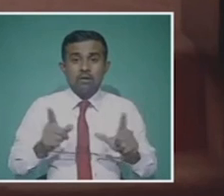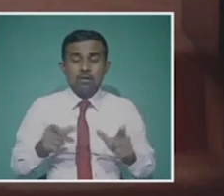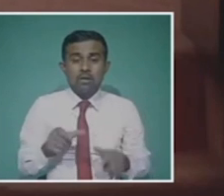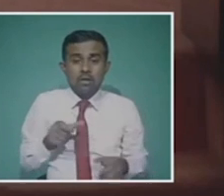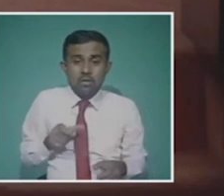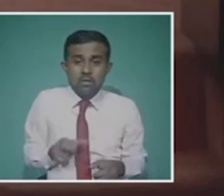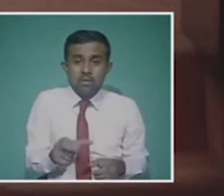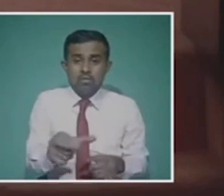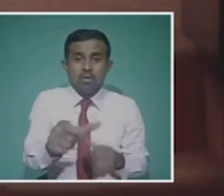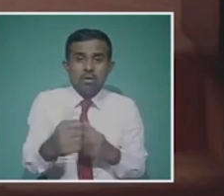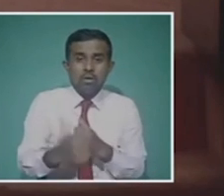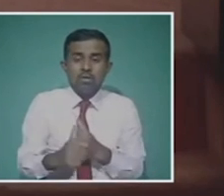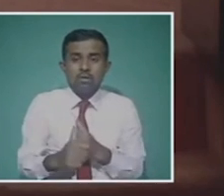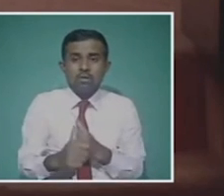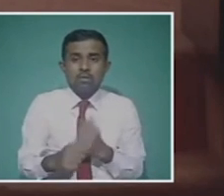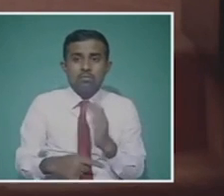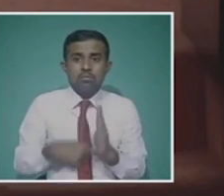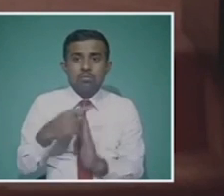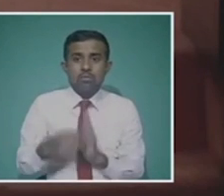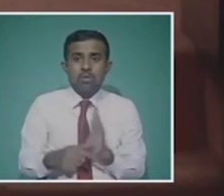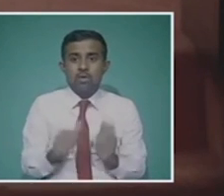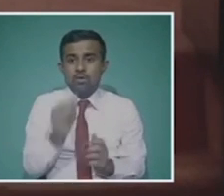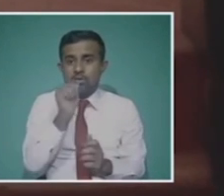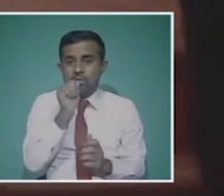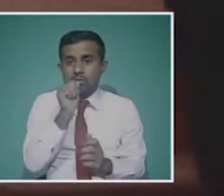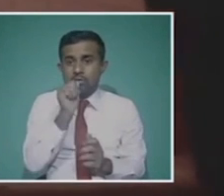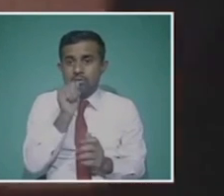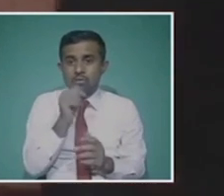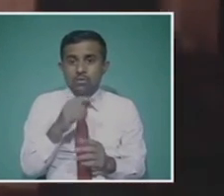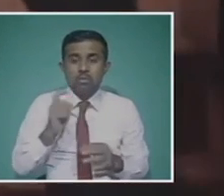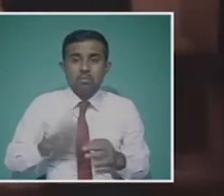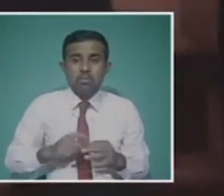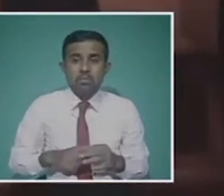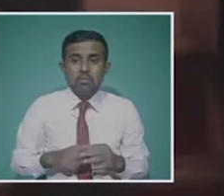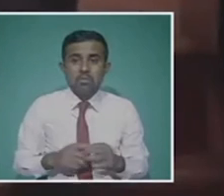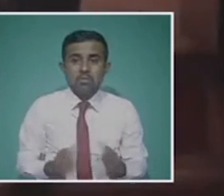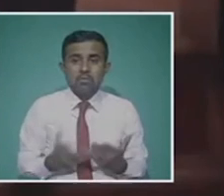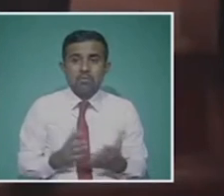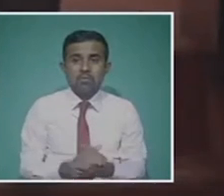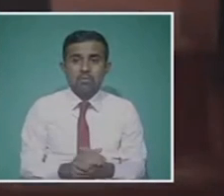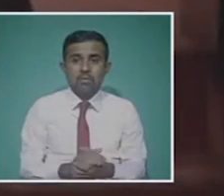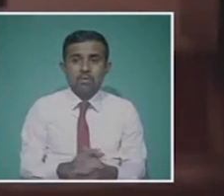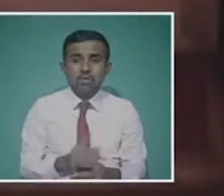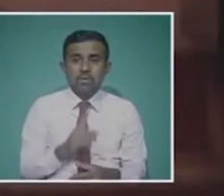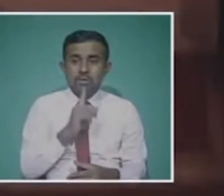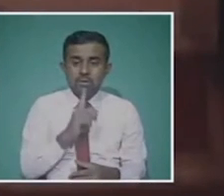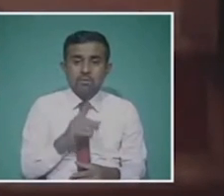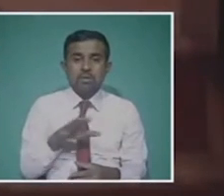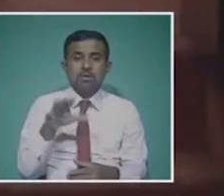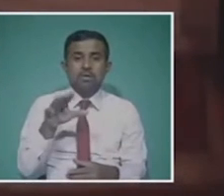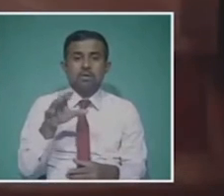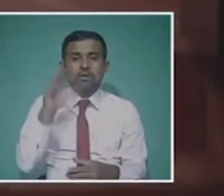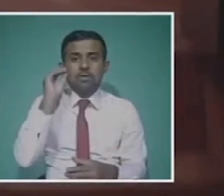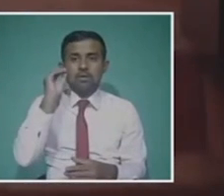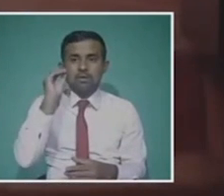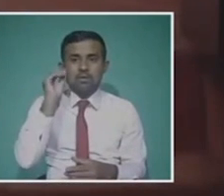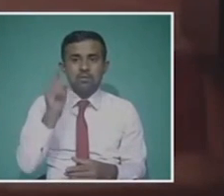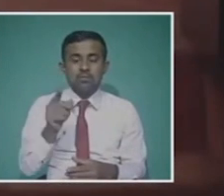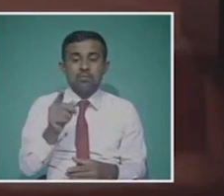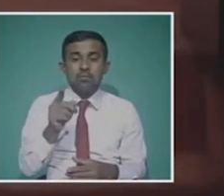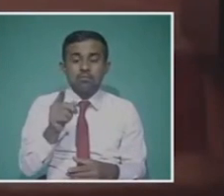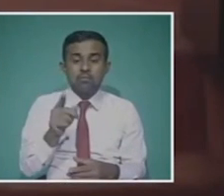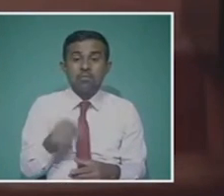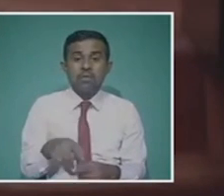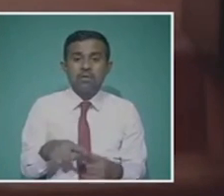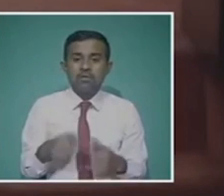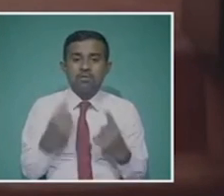කපනවා. එතකොට මේක මේ රටේ තියෙන ගංගාවලටත් වඩා බරපතල ප්‍රශ්නයක් වෙනවා. ඒක කියනකොට මට නම් තේරුණා ගරු කතා නැතුවා මේ ගොනා හැරෙන්නේ